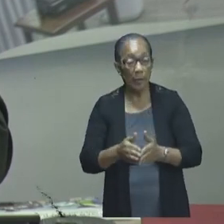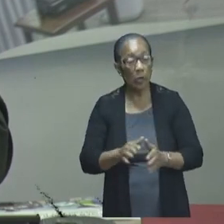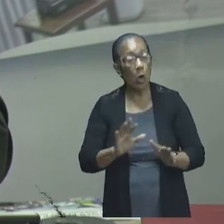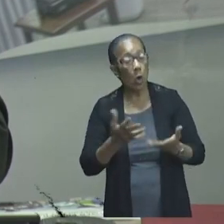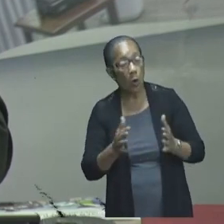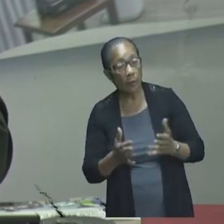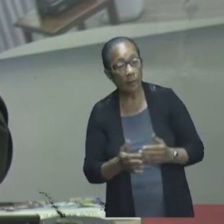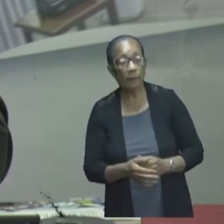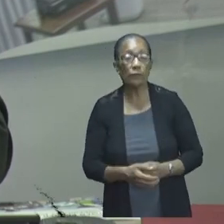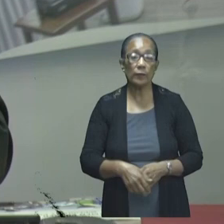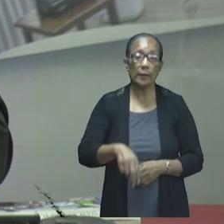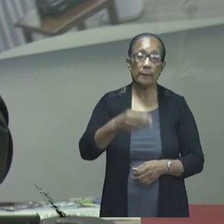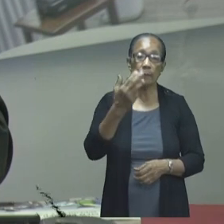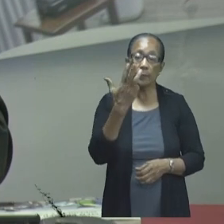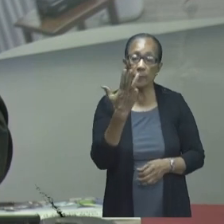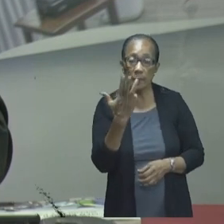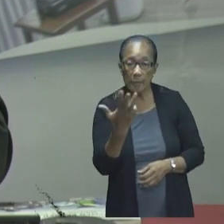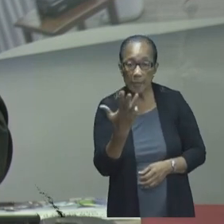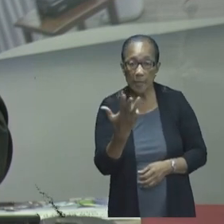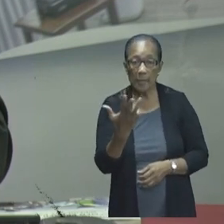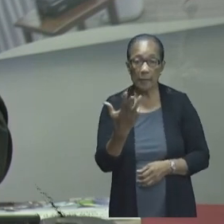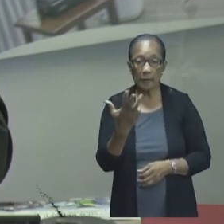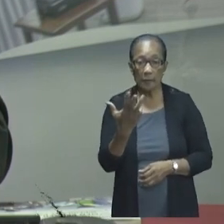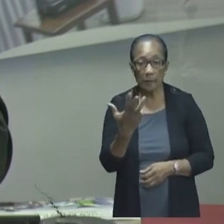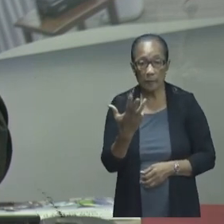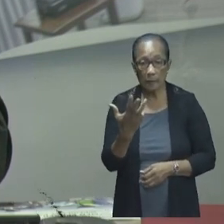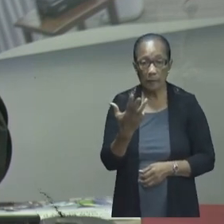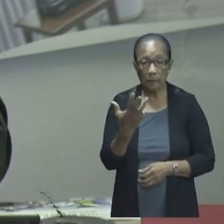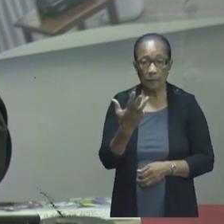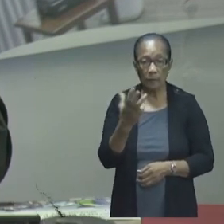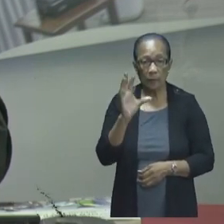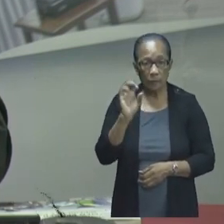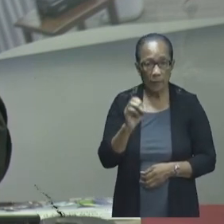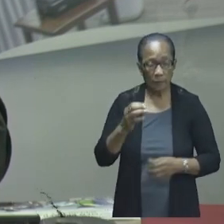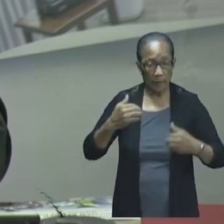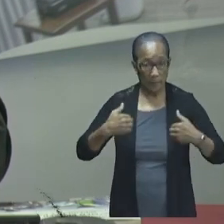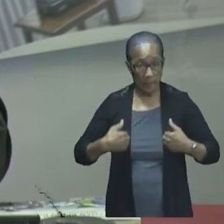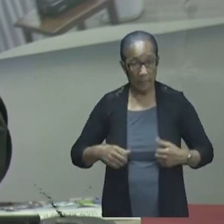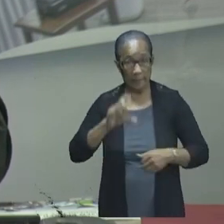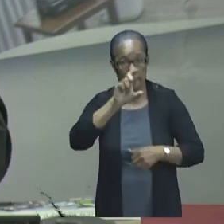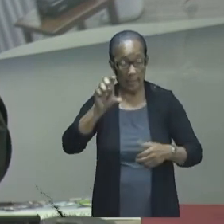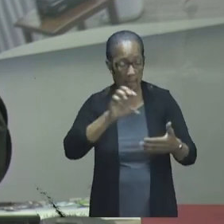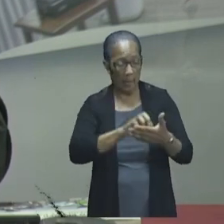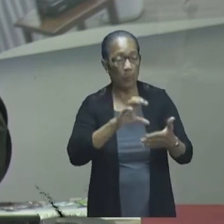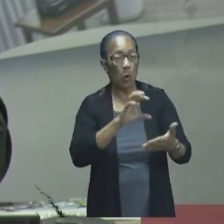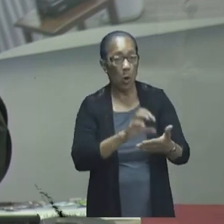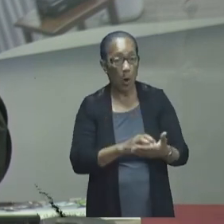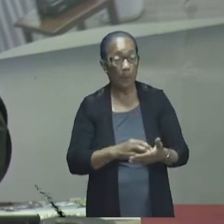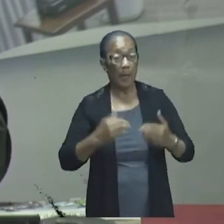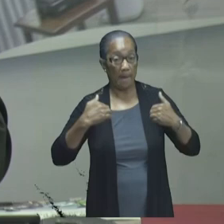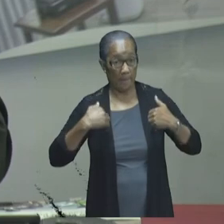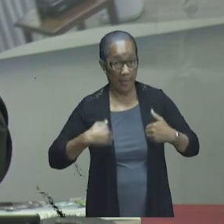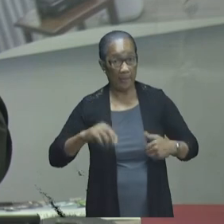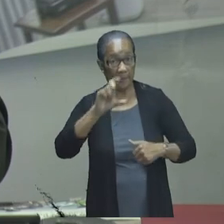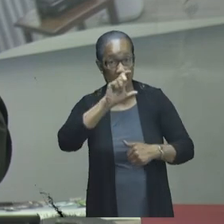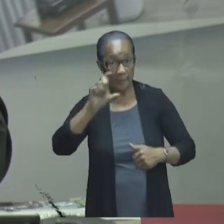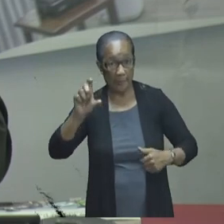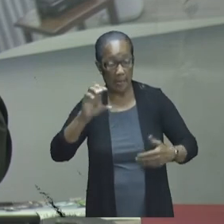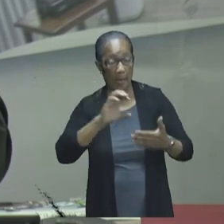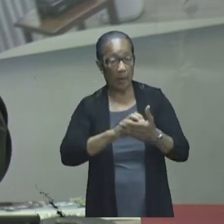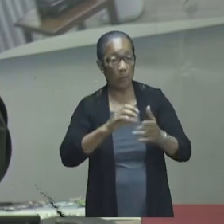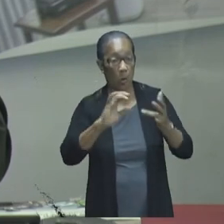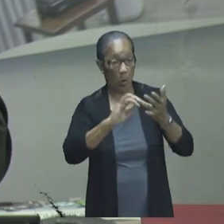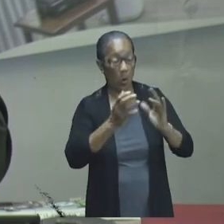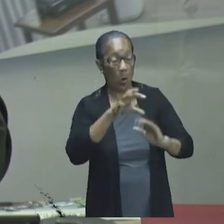59 er duizend mensen geregisteerd en nadat bekend gemaakt is dat personen die online gesterkt geregistreerd